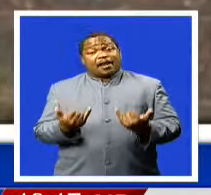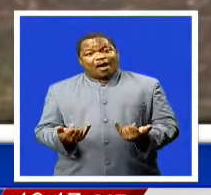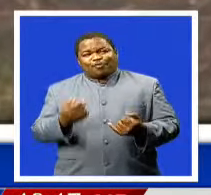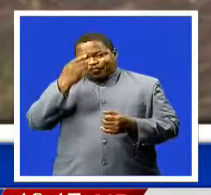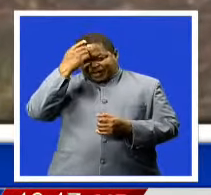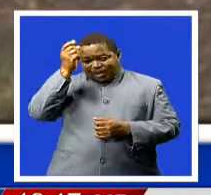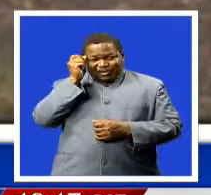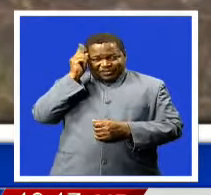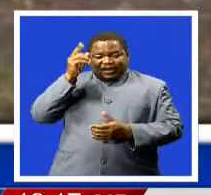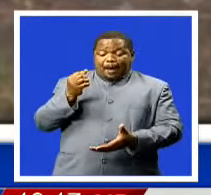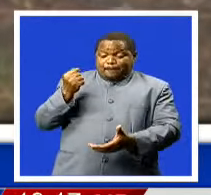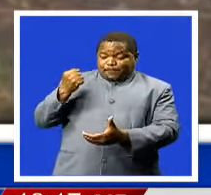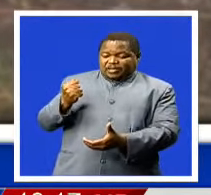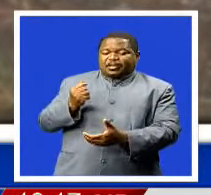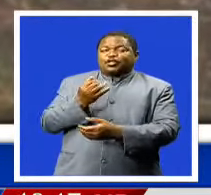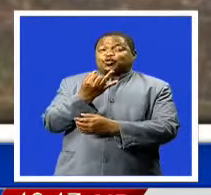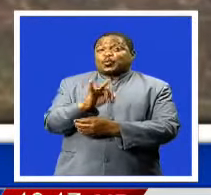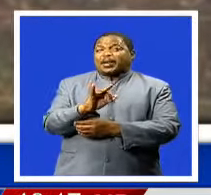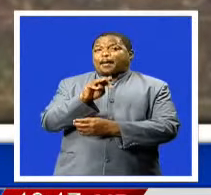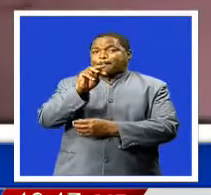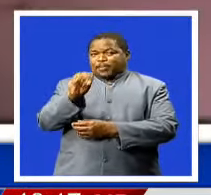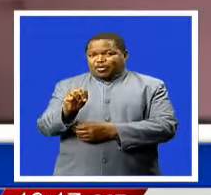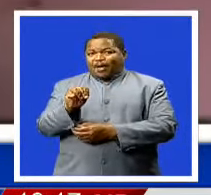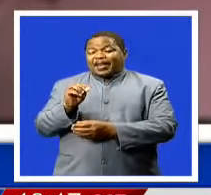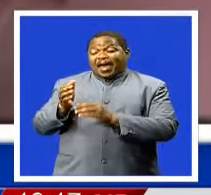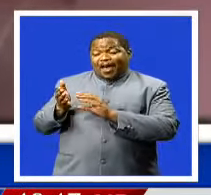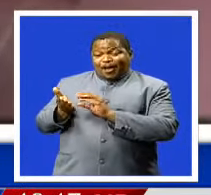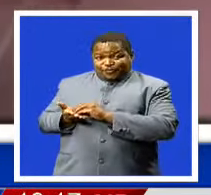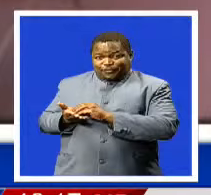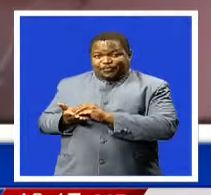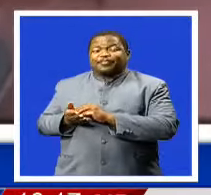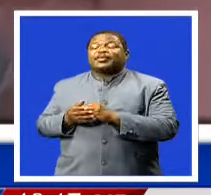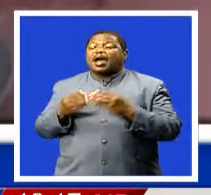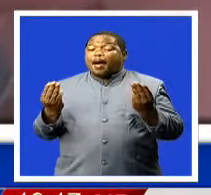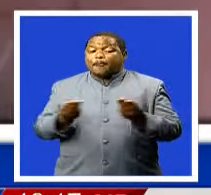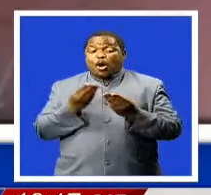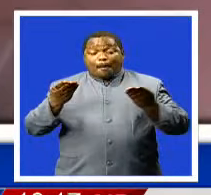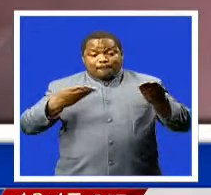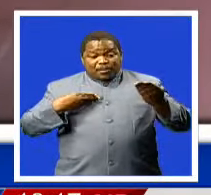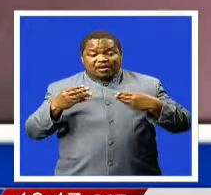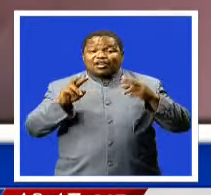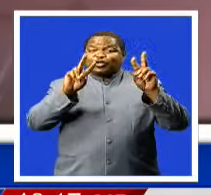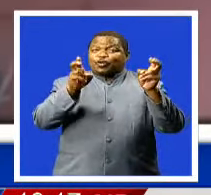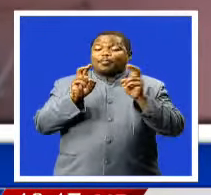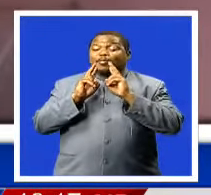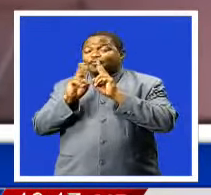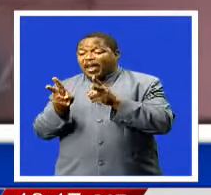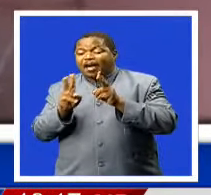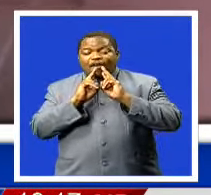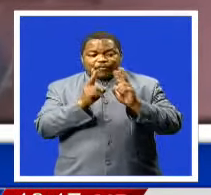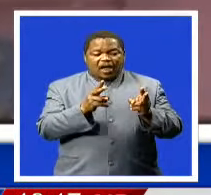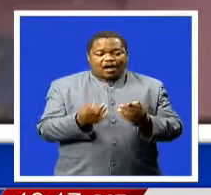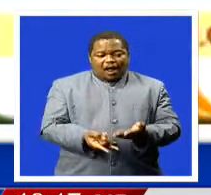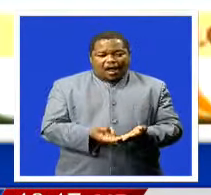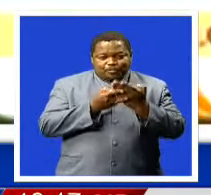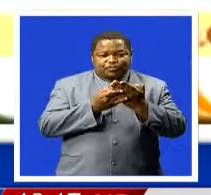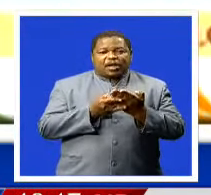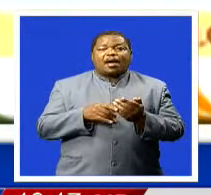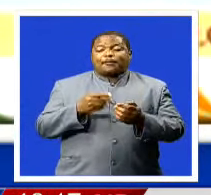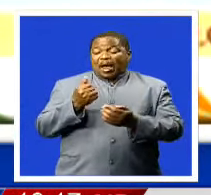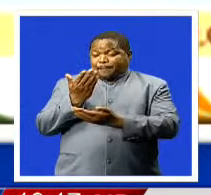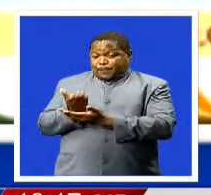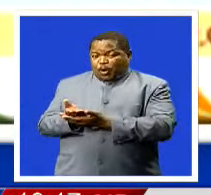mali kutawuzuza bosomabhizinisi labakhulu nalabancane ehlangothini lwetekuvakasha lenye imali